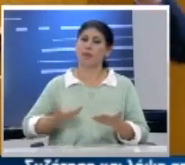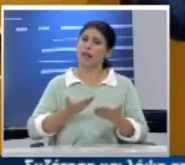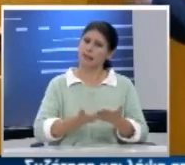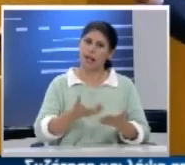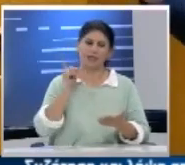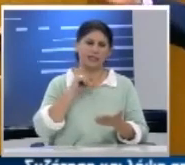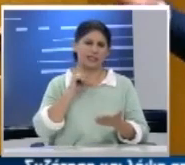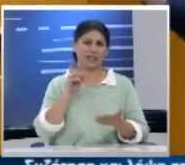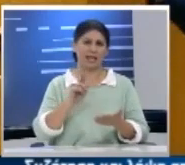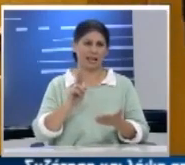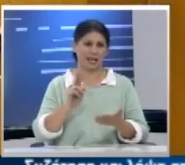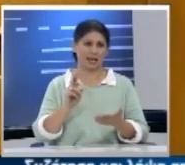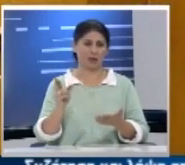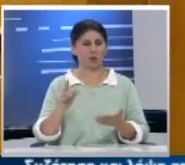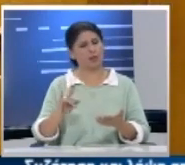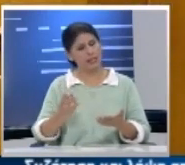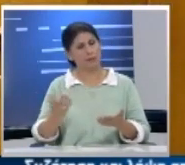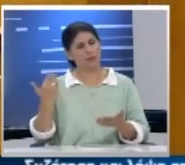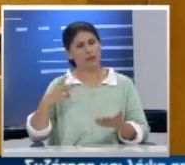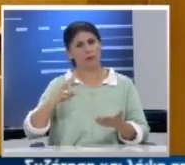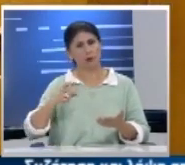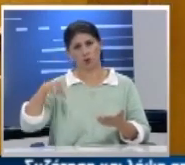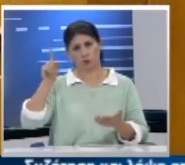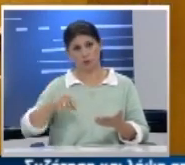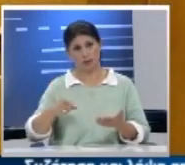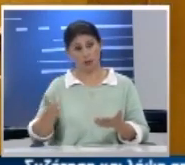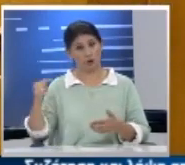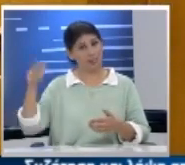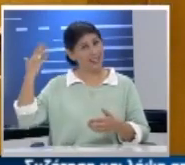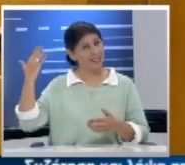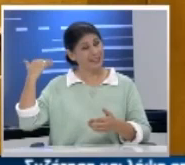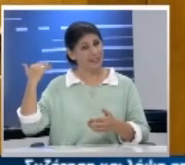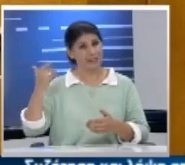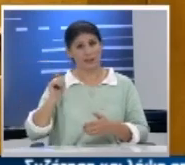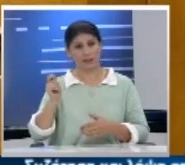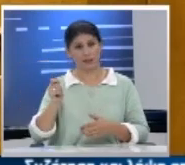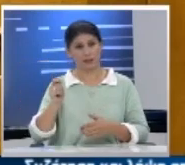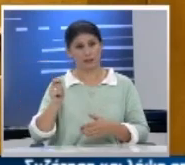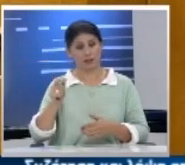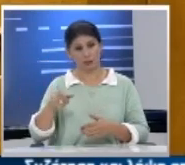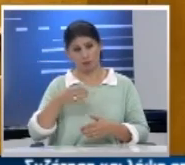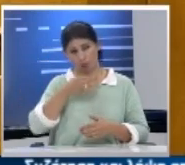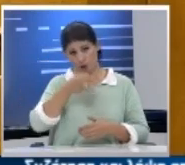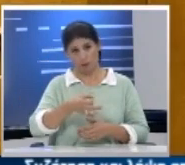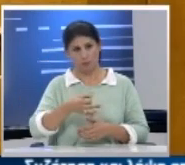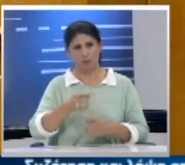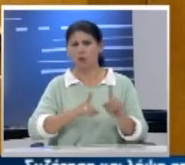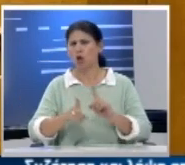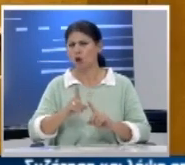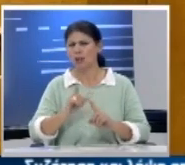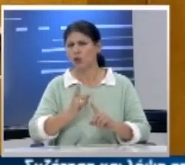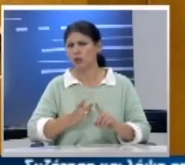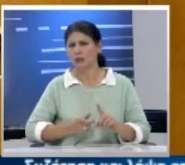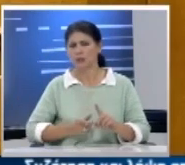τον κύριο Αγγελή, για τον οποίο θα μπορούσαμε να ισχυριστούμε, να πούμε ακριβώς τα ίδια πράγματα. Ότι σε 4 διαφορετικές περιπτώσεις έχει πει